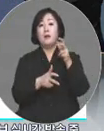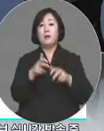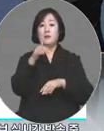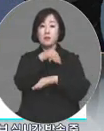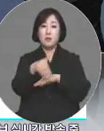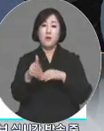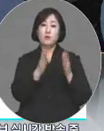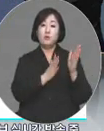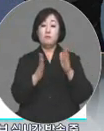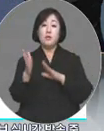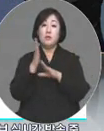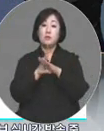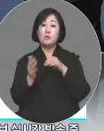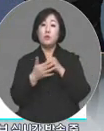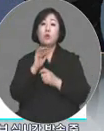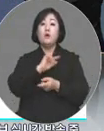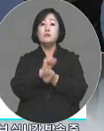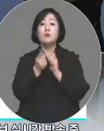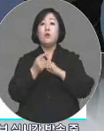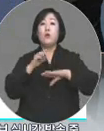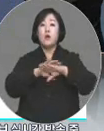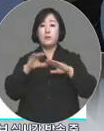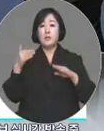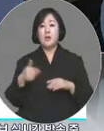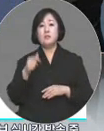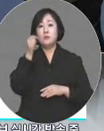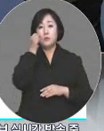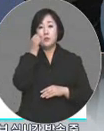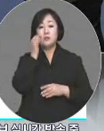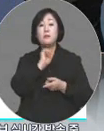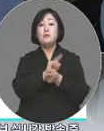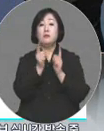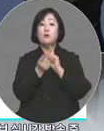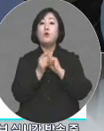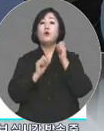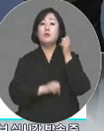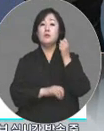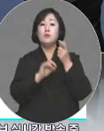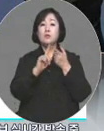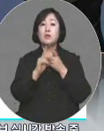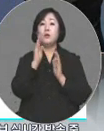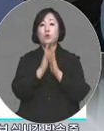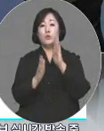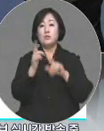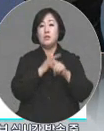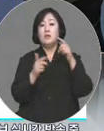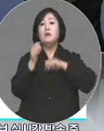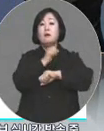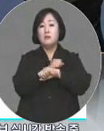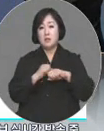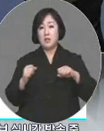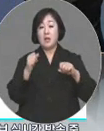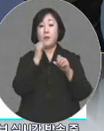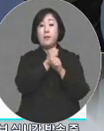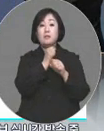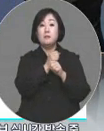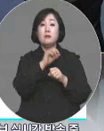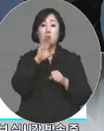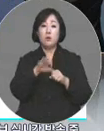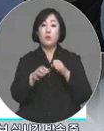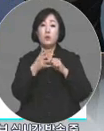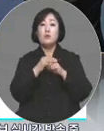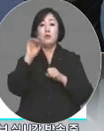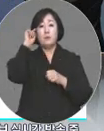있습니다. 단일 합의안은 내지 못했지만 다수안은 종전보다 녹지를 넓히는 대안을 제시했고 소수안은